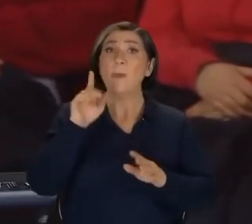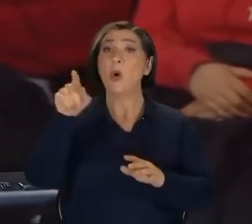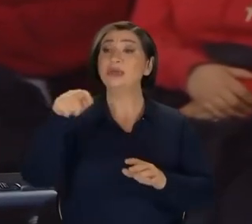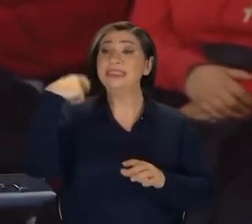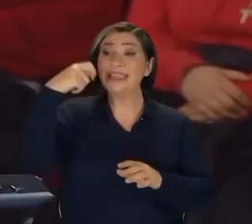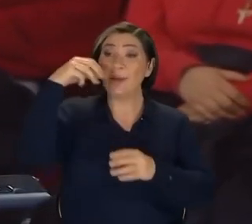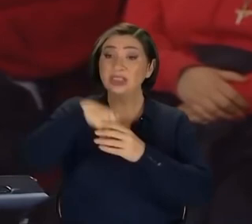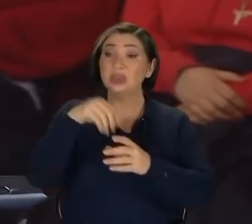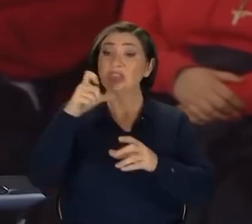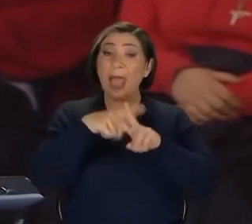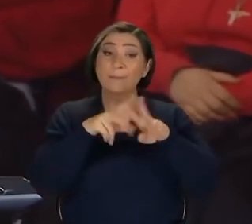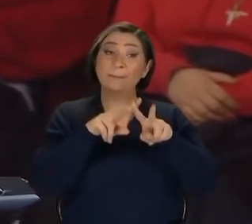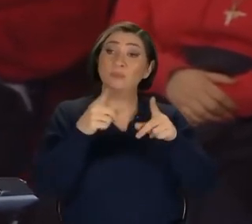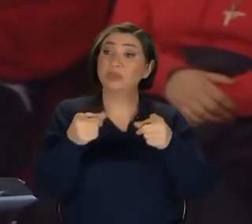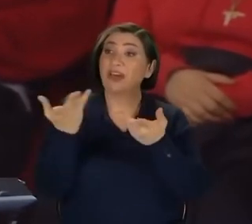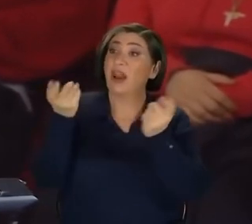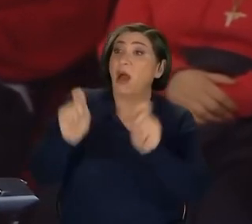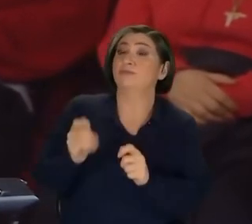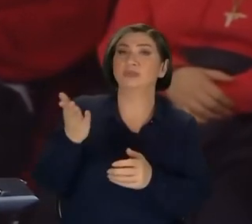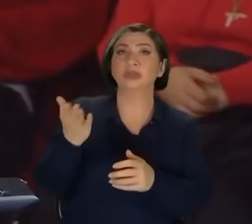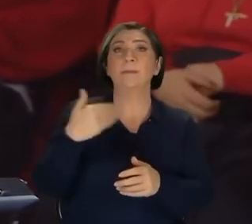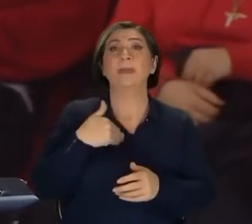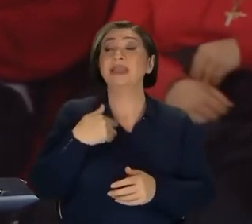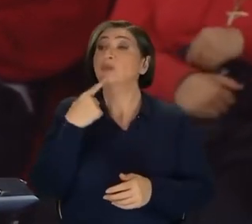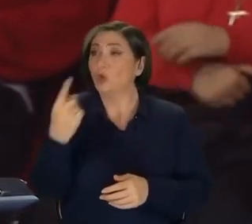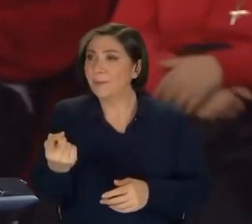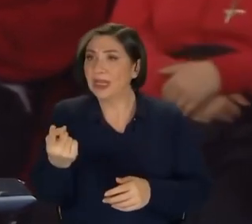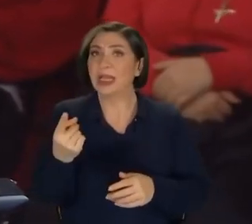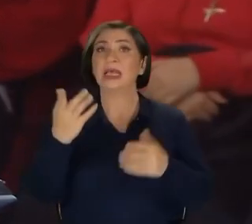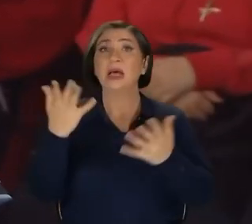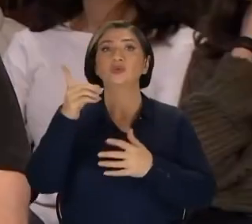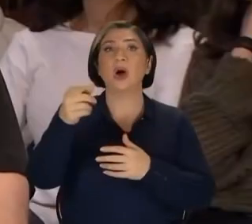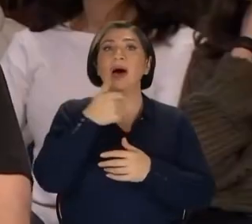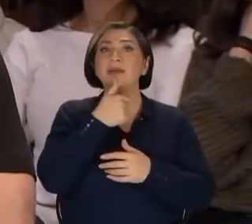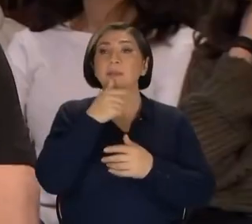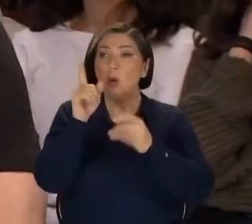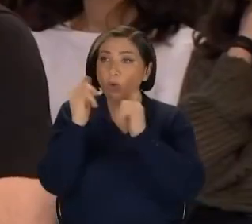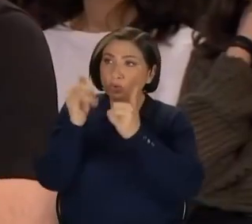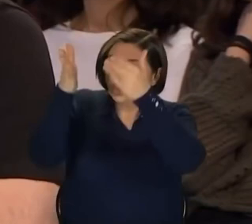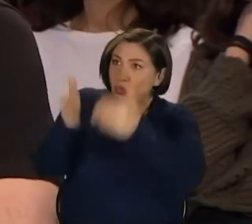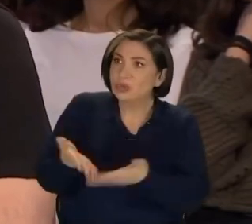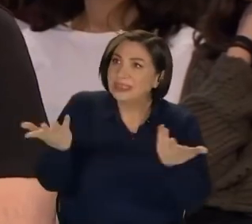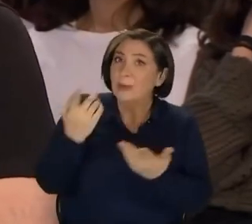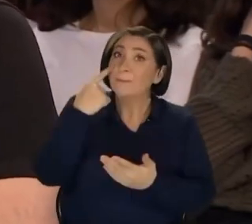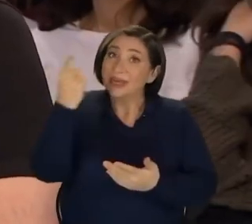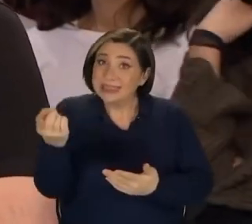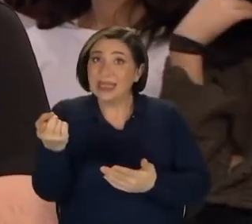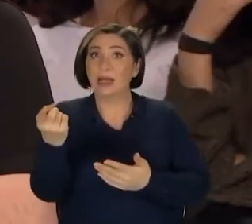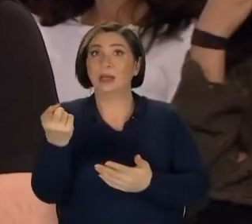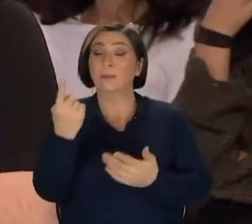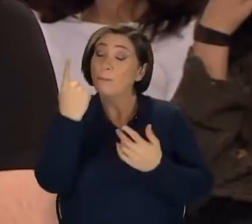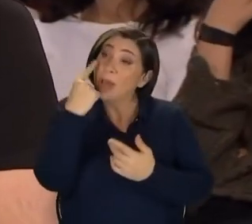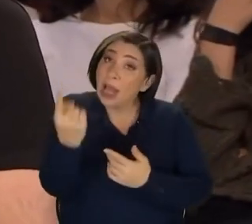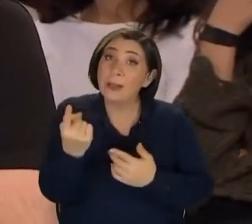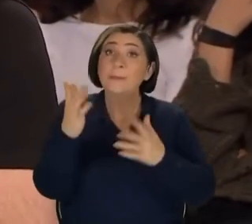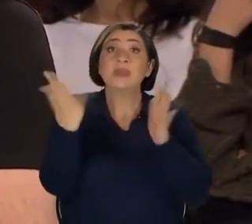Yılmaz sinemasında bu Cem Yılmaz şimdi bu sefer ne yapmış? Peki ben de diyorum ki yani şu adamın bir oyunculuğuna da bir baksak. Yaşa. Eyvallah. Bir